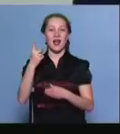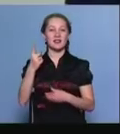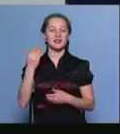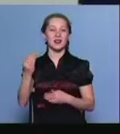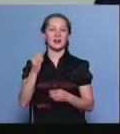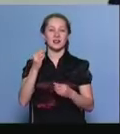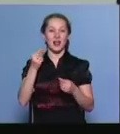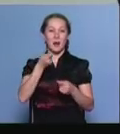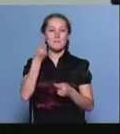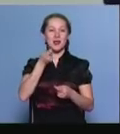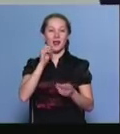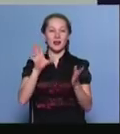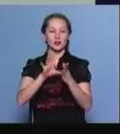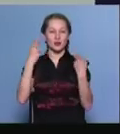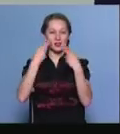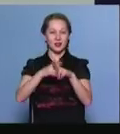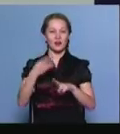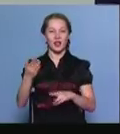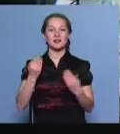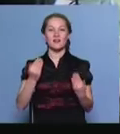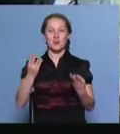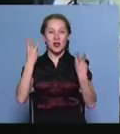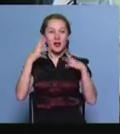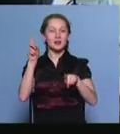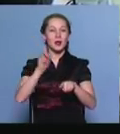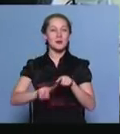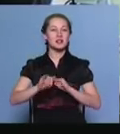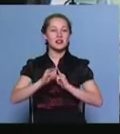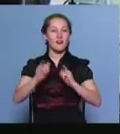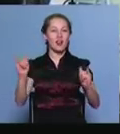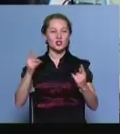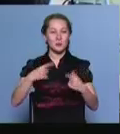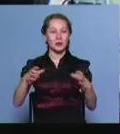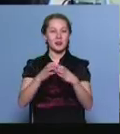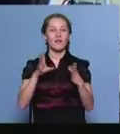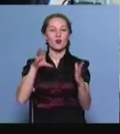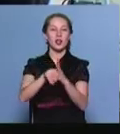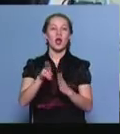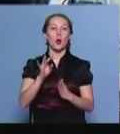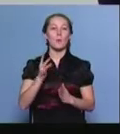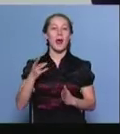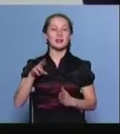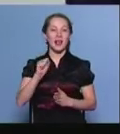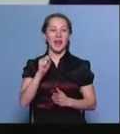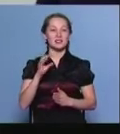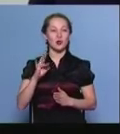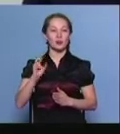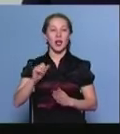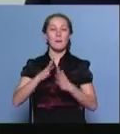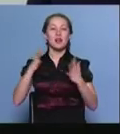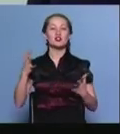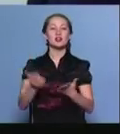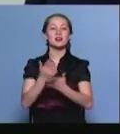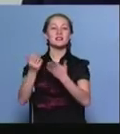микроэлектронных технологий. Это современное, быстро развивающееся предприятие, входящее в структуру корпорации «Аксион». А большими достижениями